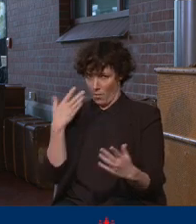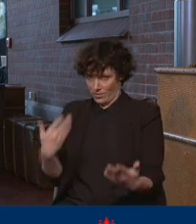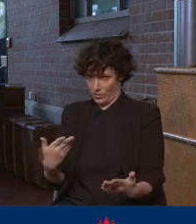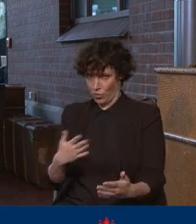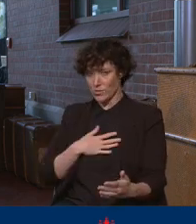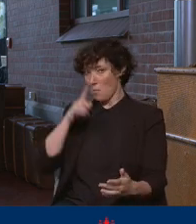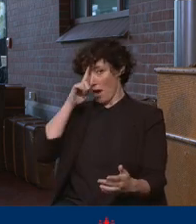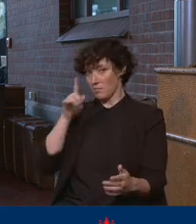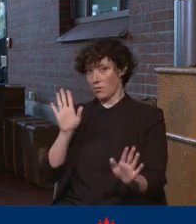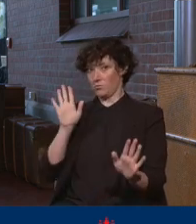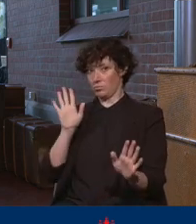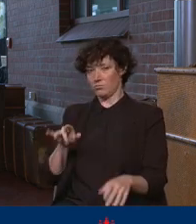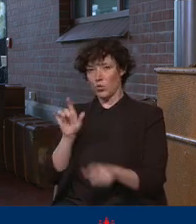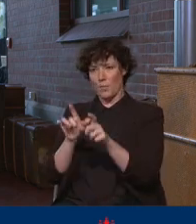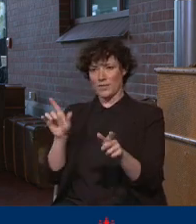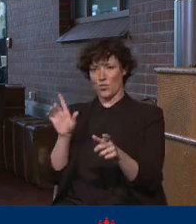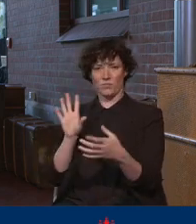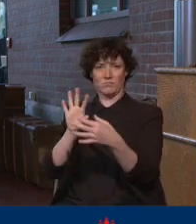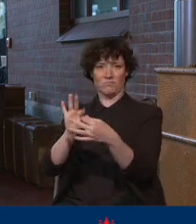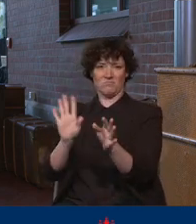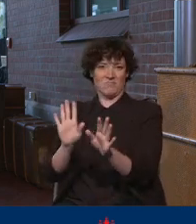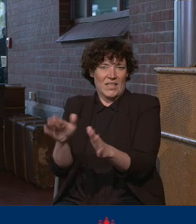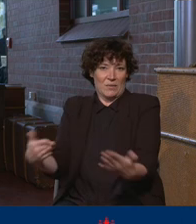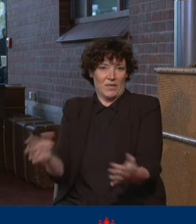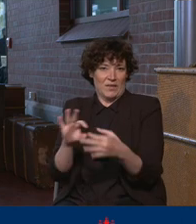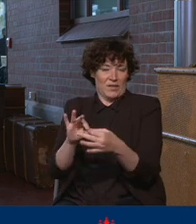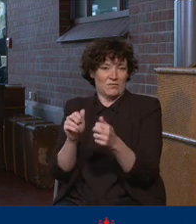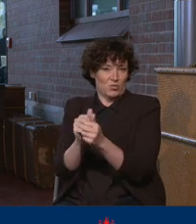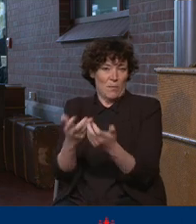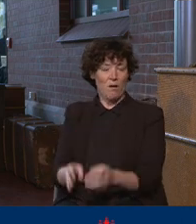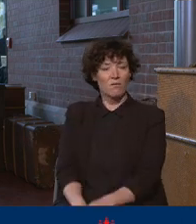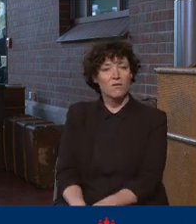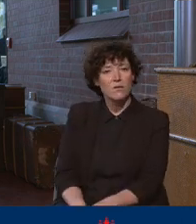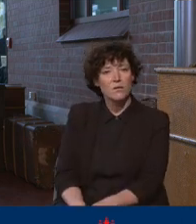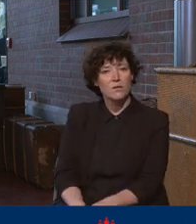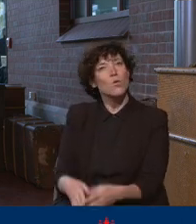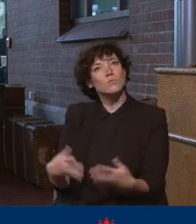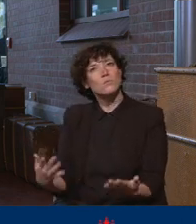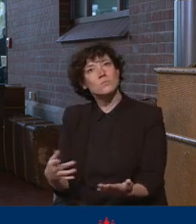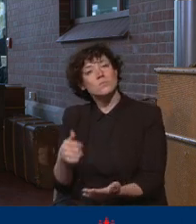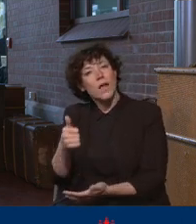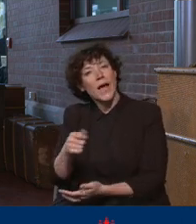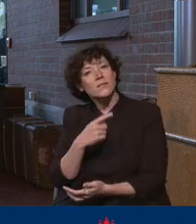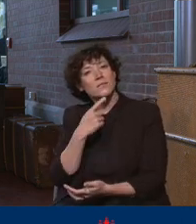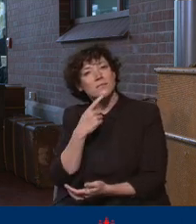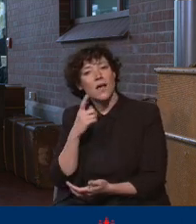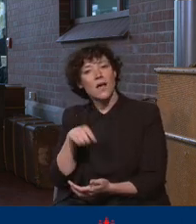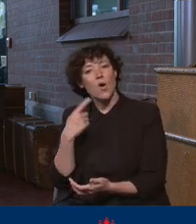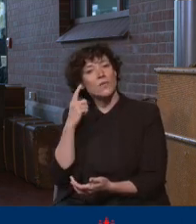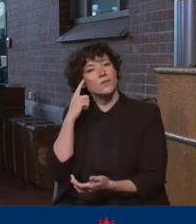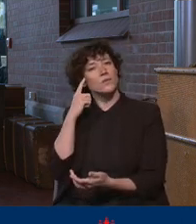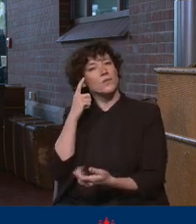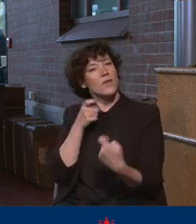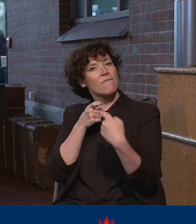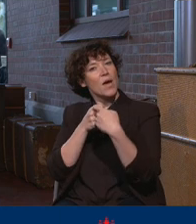nach und mit den leuten dort das ist eine wo ich auch gerade wenn es um verbindungen gibt mir gedacht hätte wie